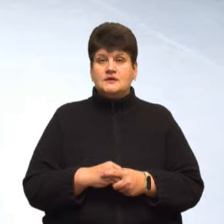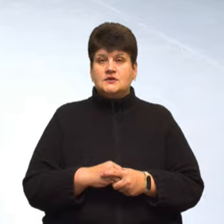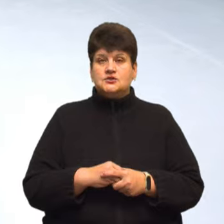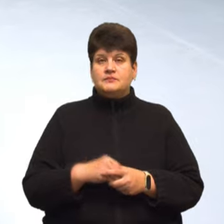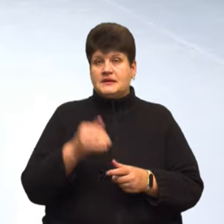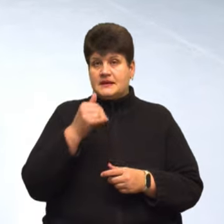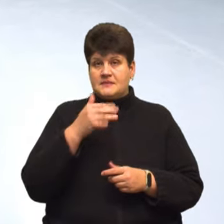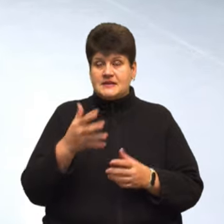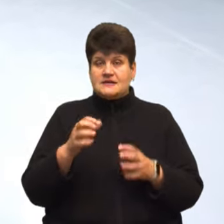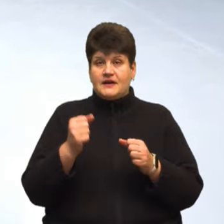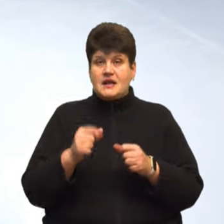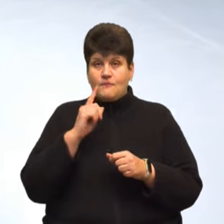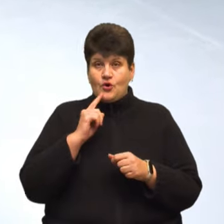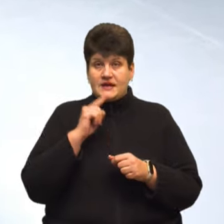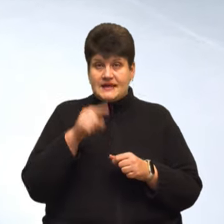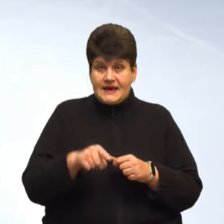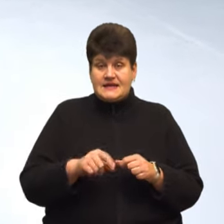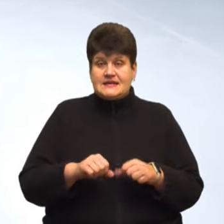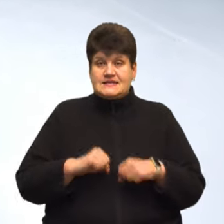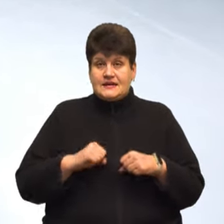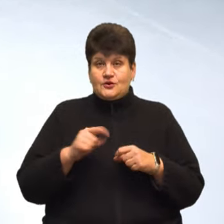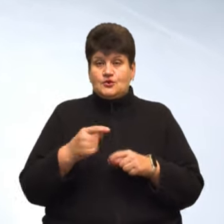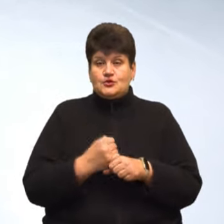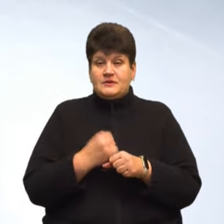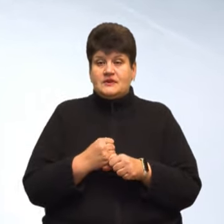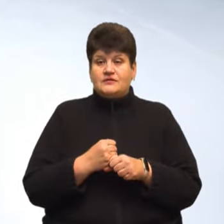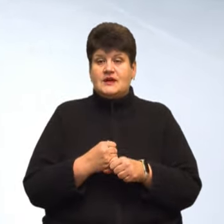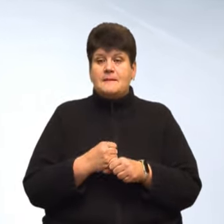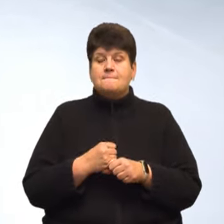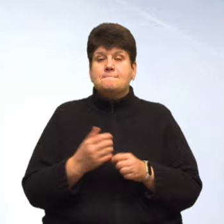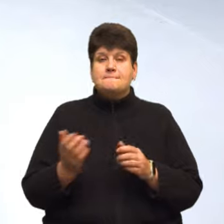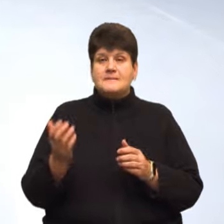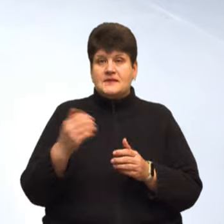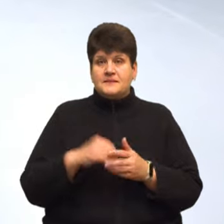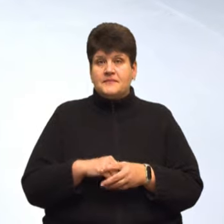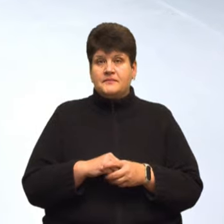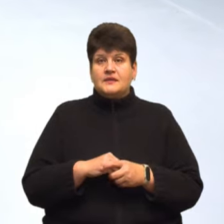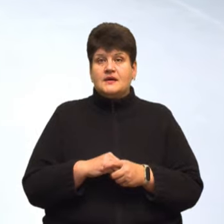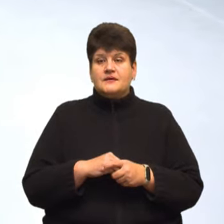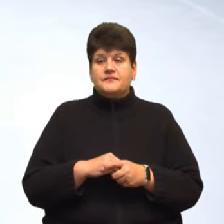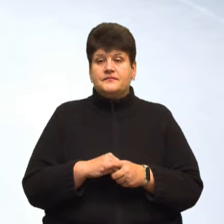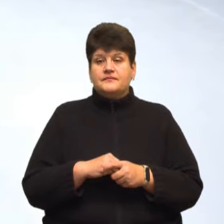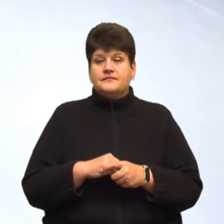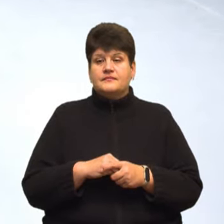захват і поки я тут звідси намагаюсь щось зробити вона піднімає свійта і закидає своїму ножкому